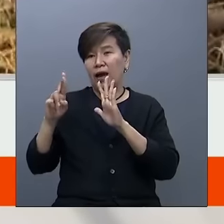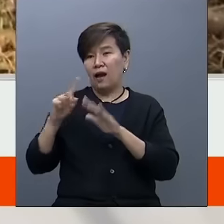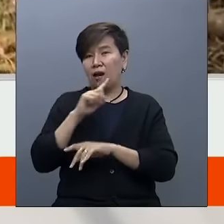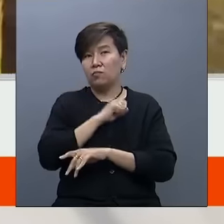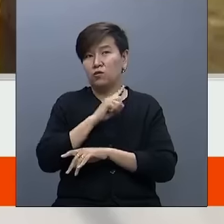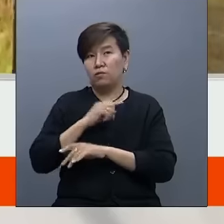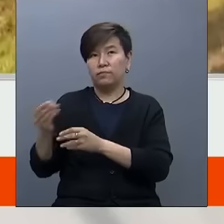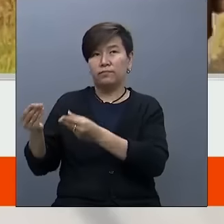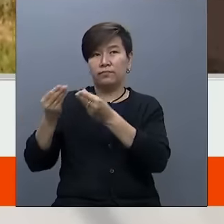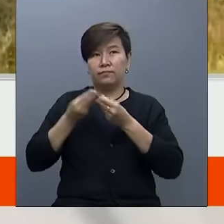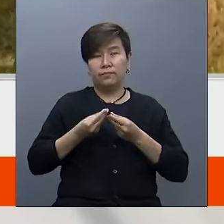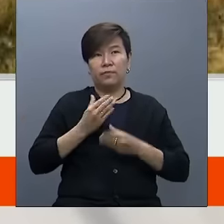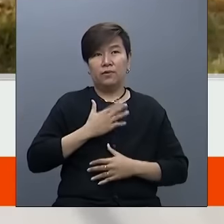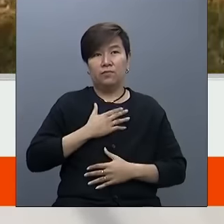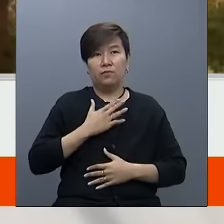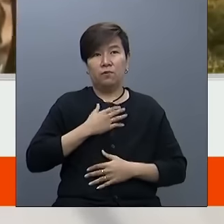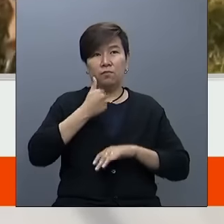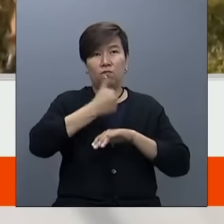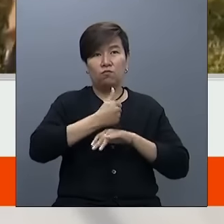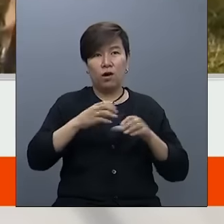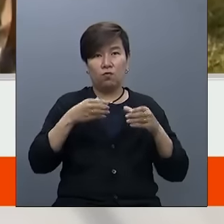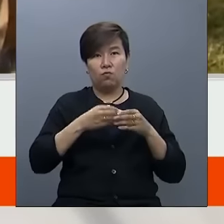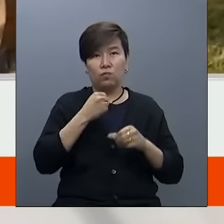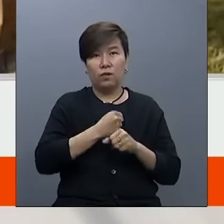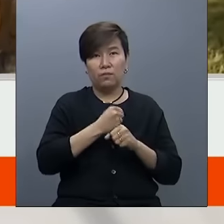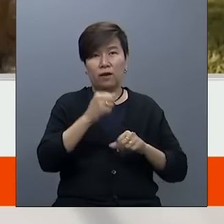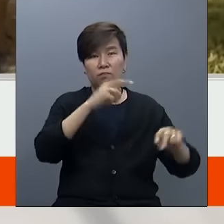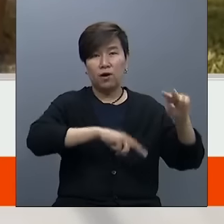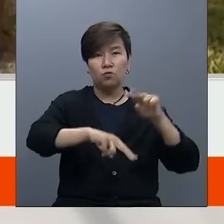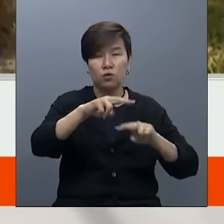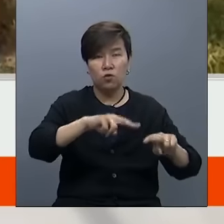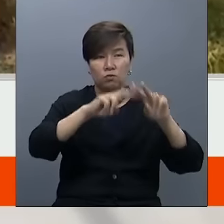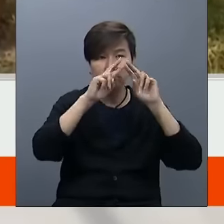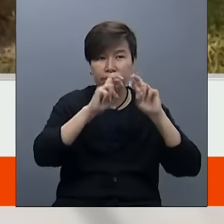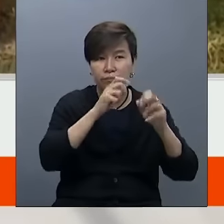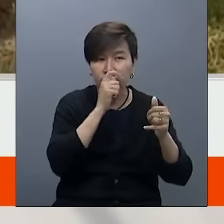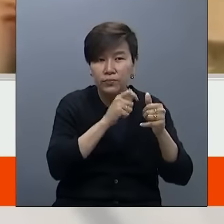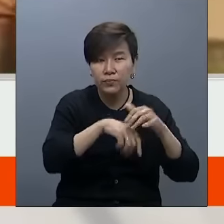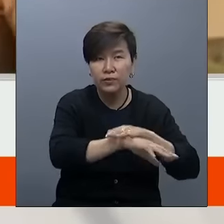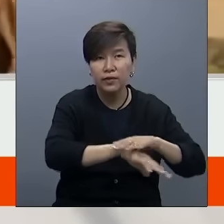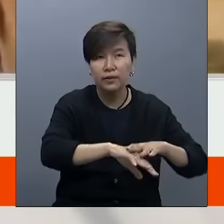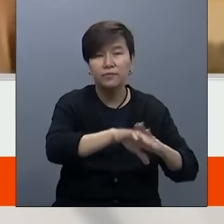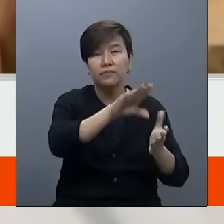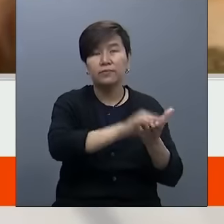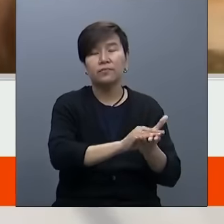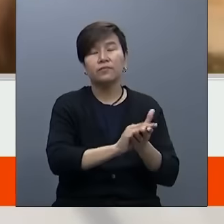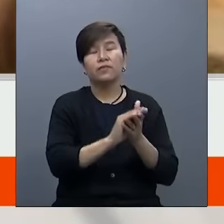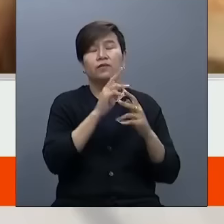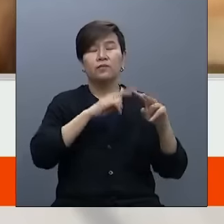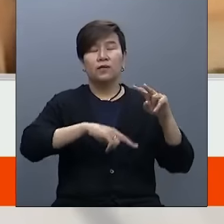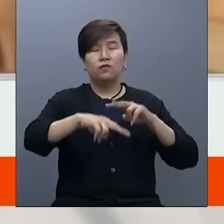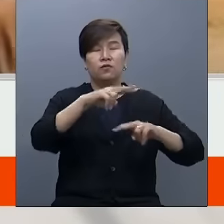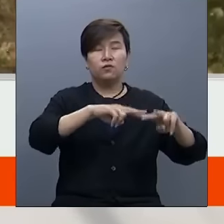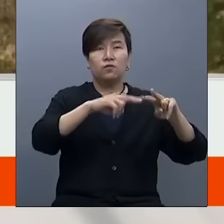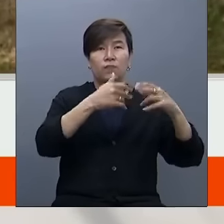เนี่ยนะครับผมเนี่ยเป็นหัวหน้าคณะในการไปตรวจสอบกำกับการสอบสวน ค่ะ อันนี้พอเข้าไปตรวจสอบกำกับการสอบสวนเนี่ย